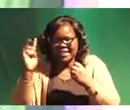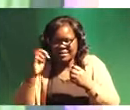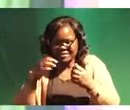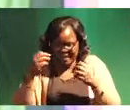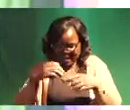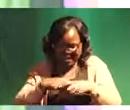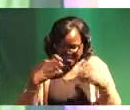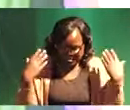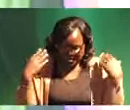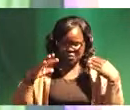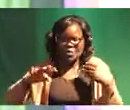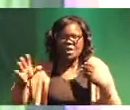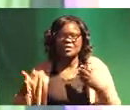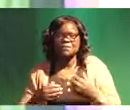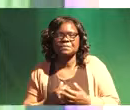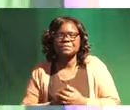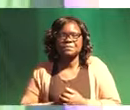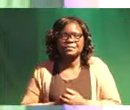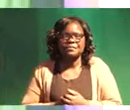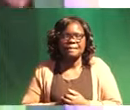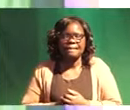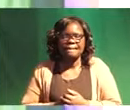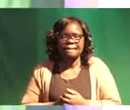Meru County.